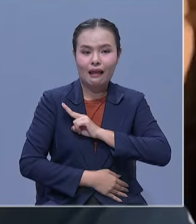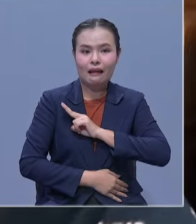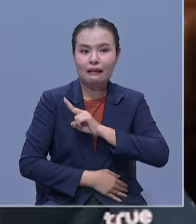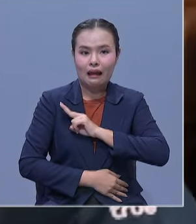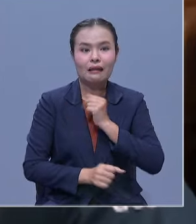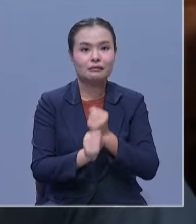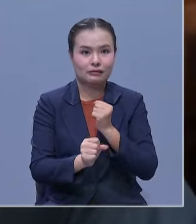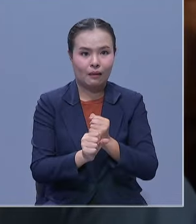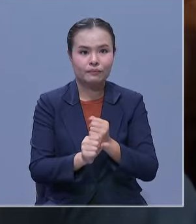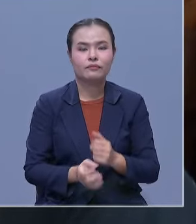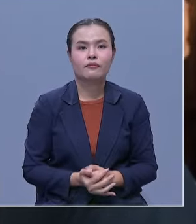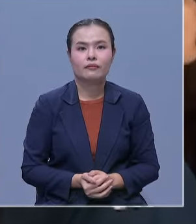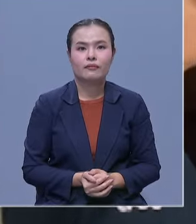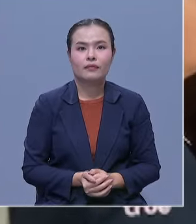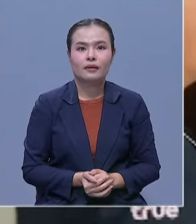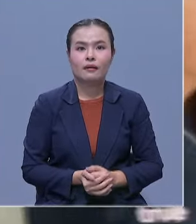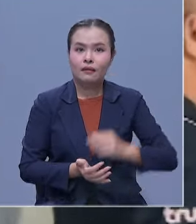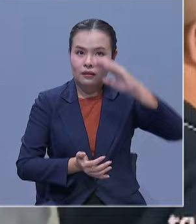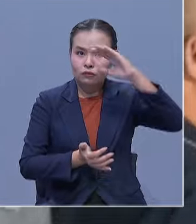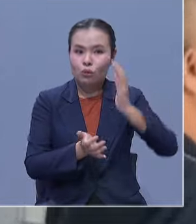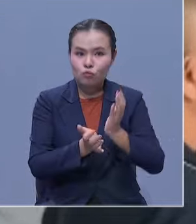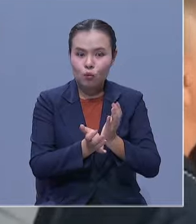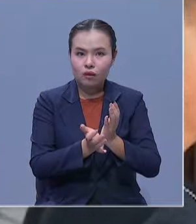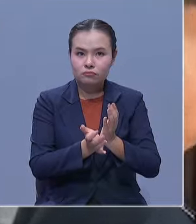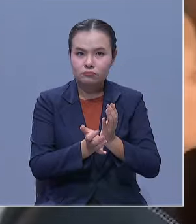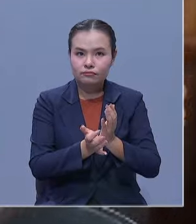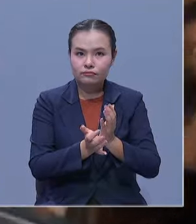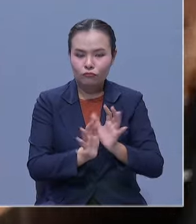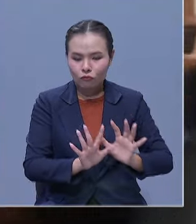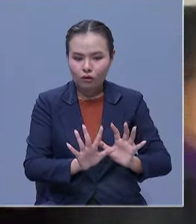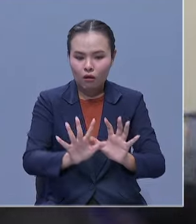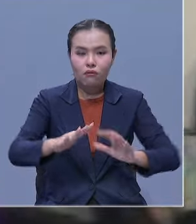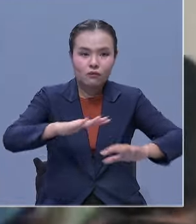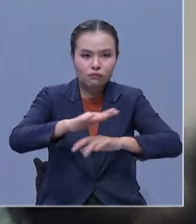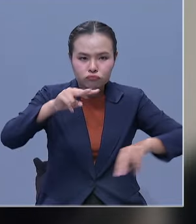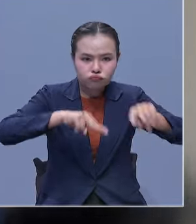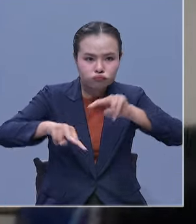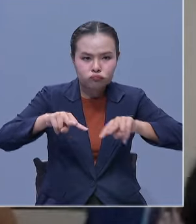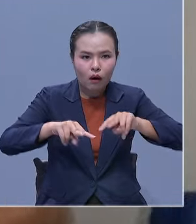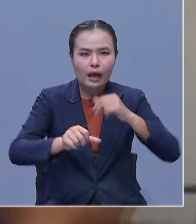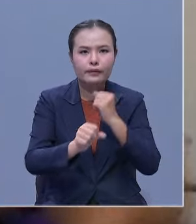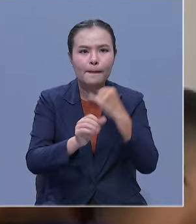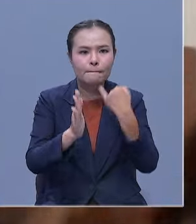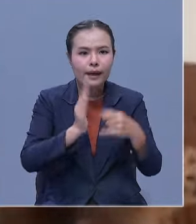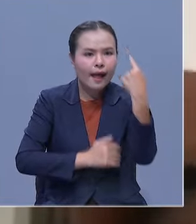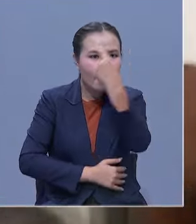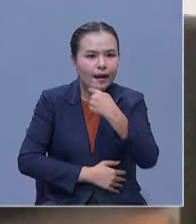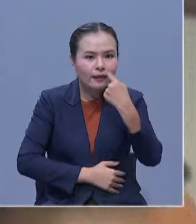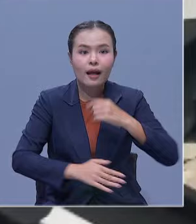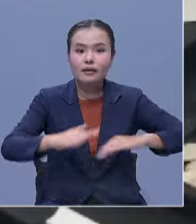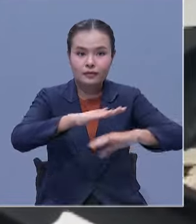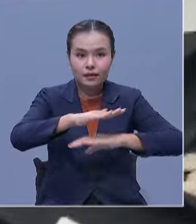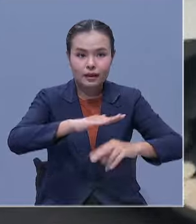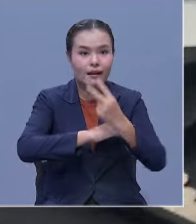บัตรขึ้นมานะครับจากนั้นทางตำรวจก็เลยร่วมลงพื้นที่หาข้อมูลเบาะแสหาตัวคนทำความผิดนะครับจนพบหลักฐ